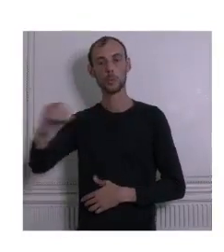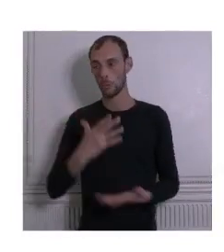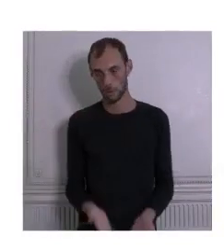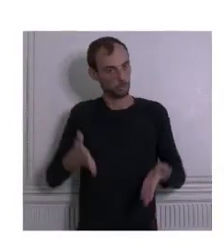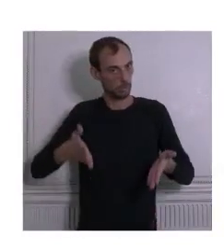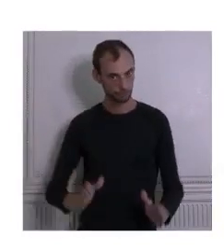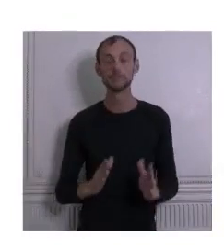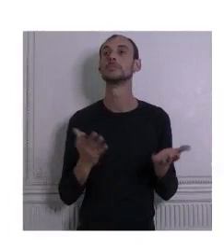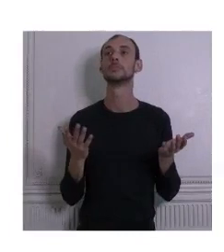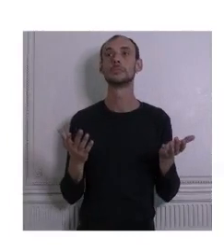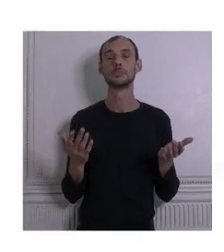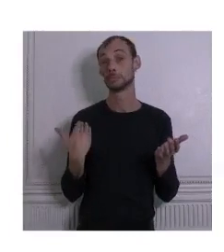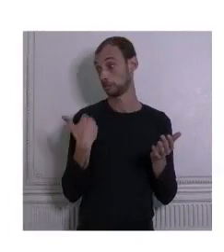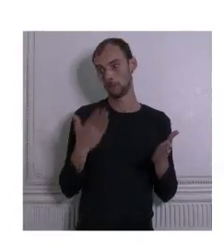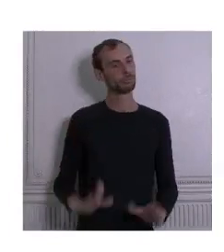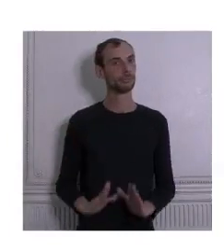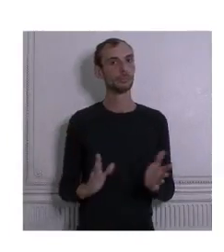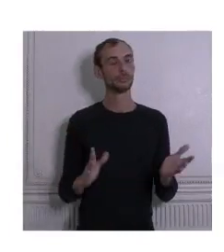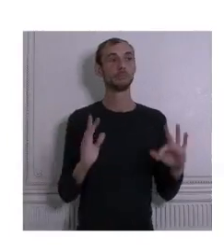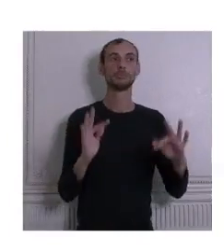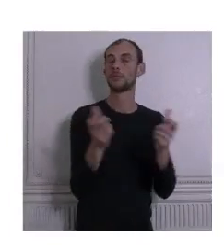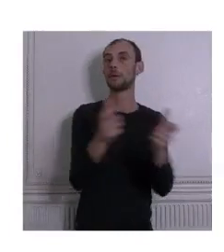d'abord un suivi beaucoup plus fin de notre prestataire,